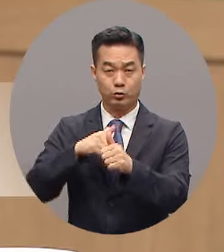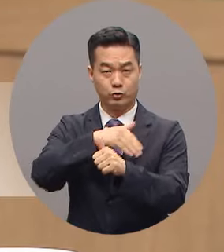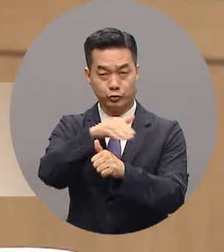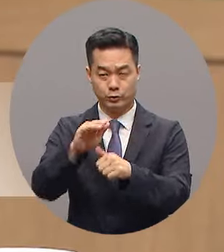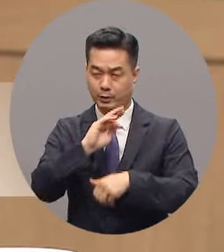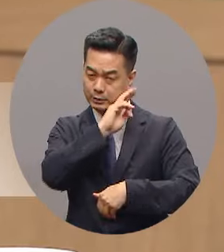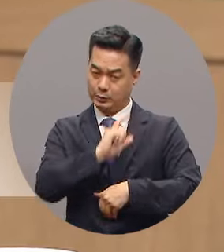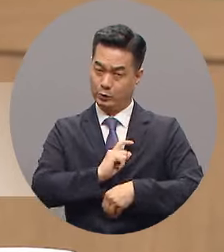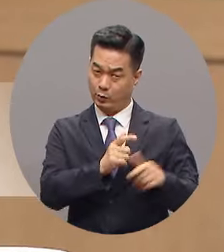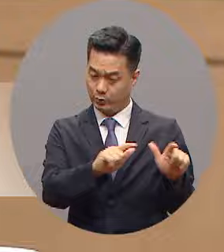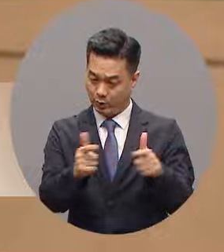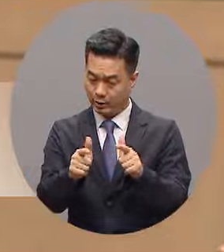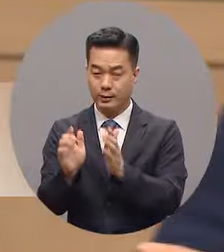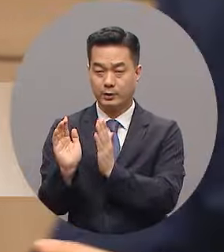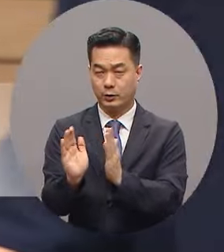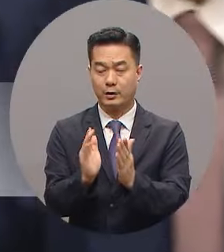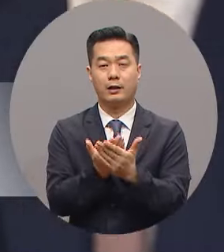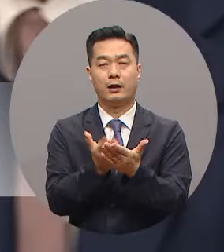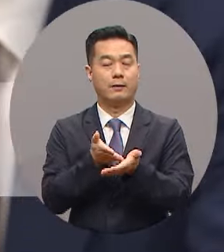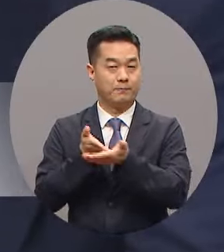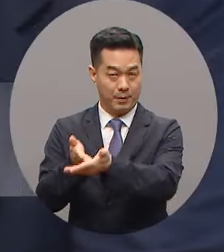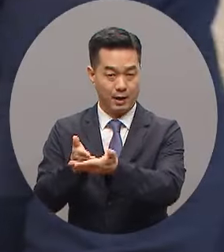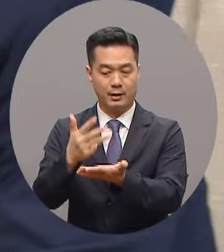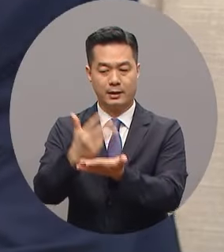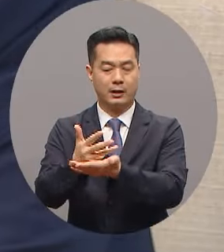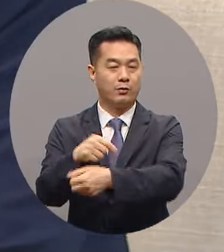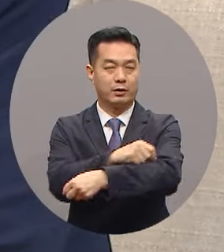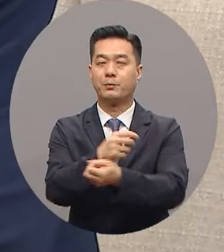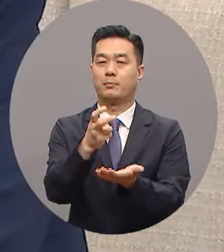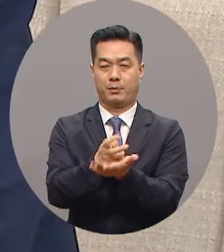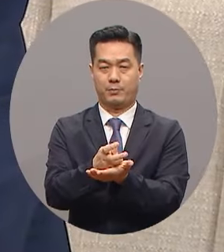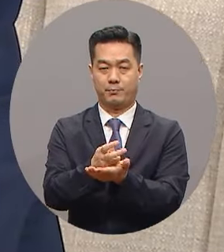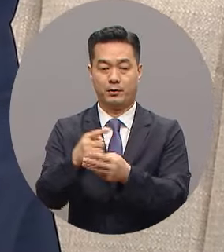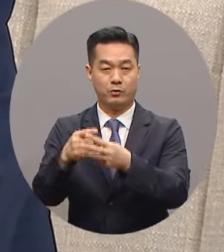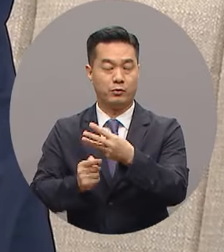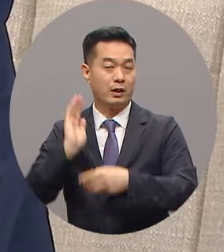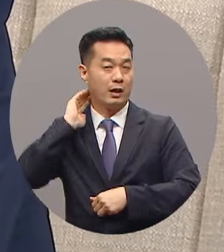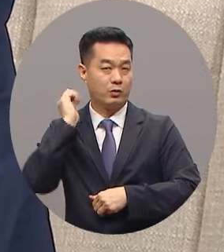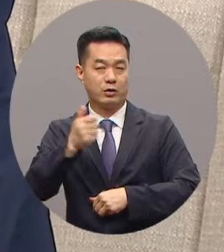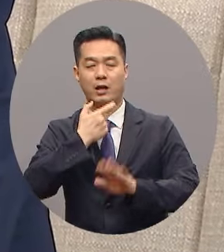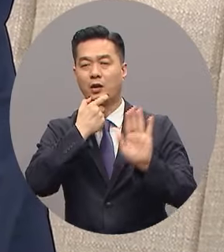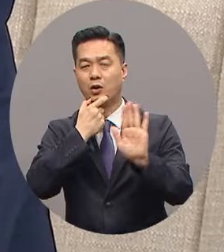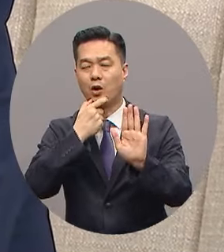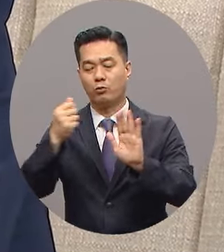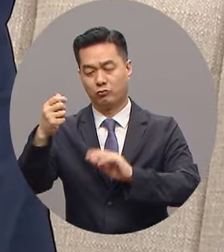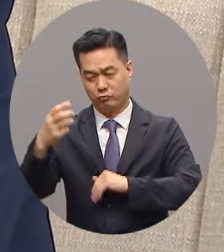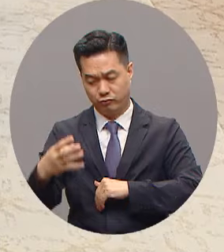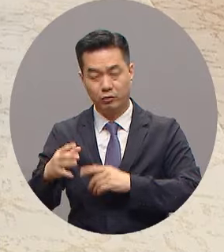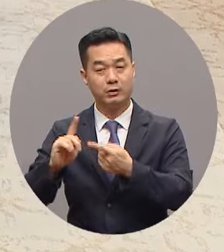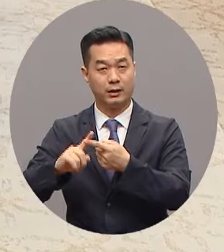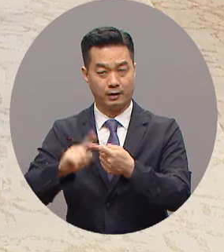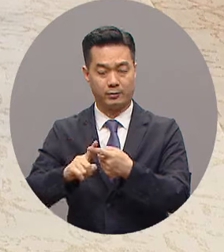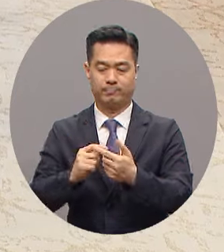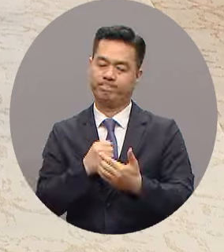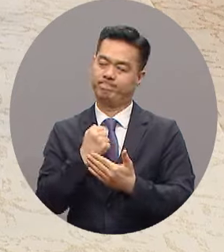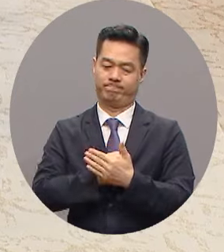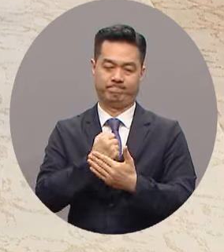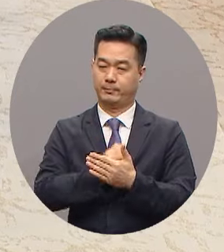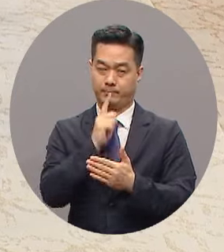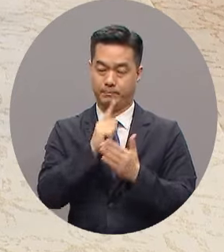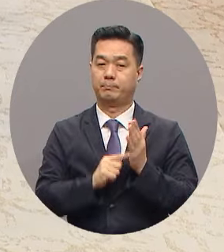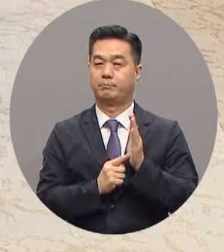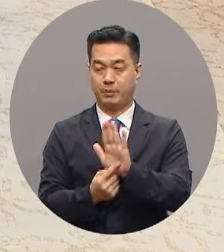의역을 정리해 달라고 말했습니다 또 이태원 특별법 등 윤 대통령의 이다른 거부권 행사에 대해 유감 표명을